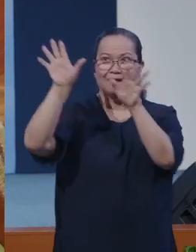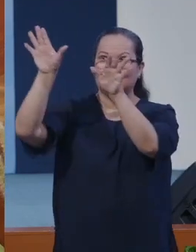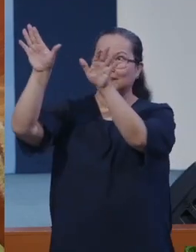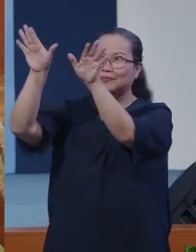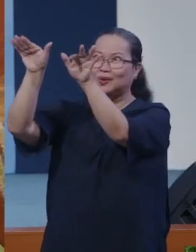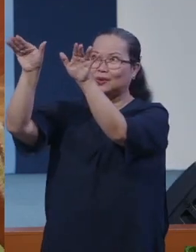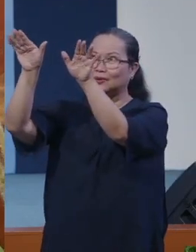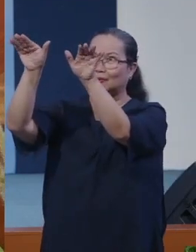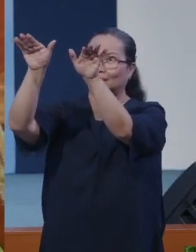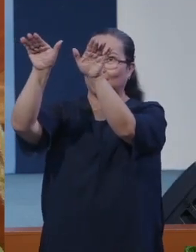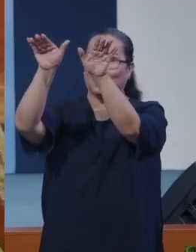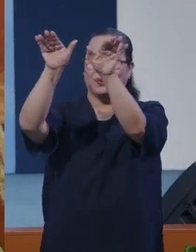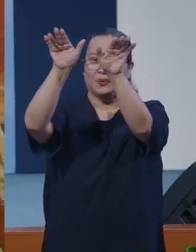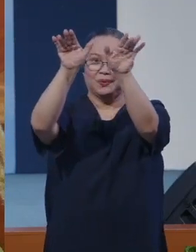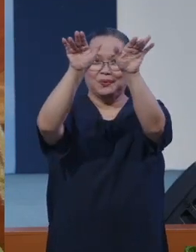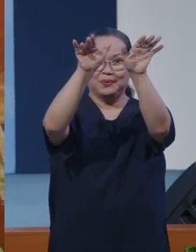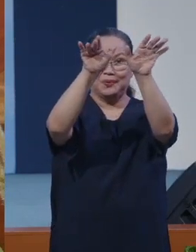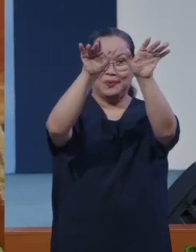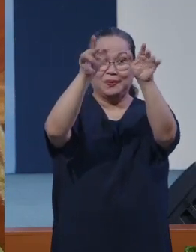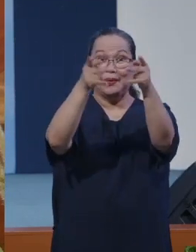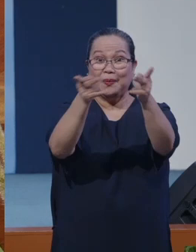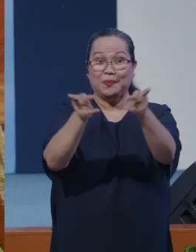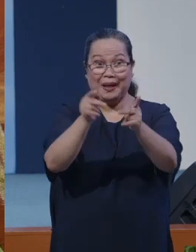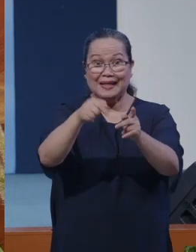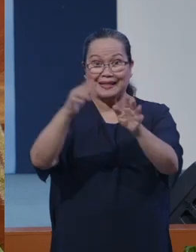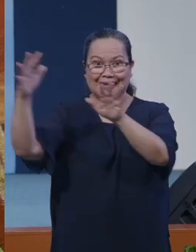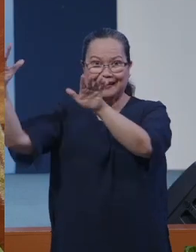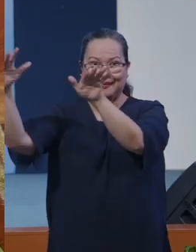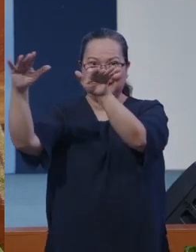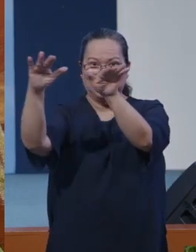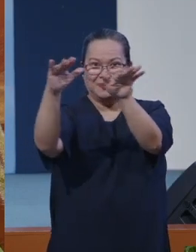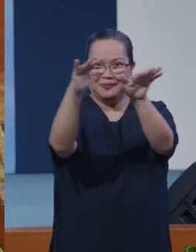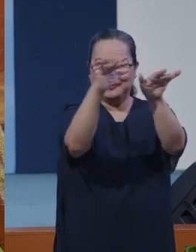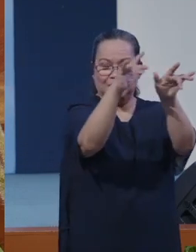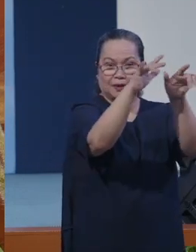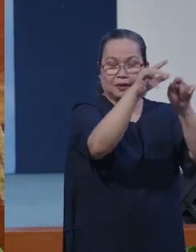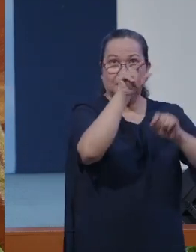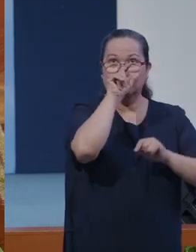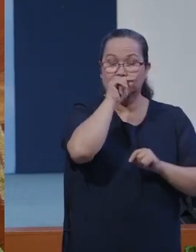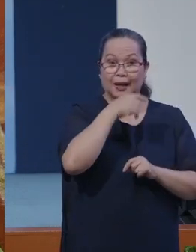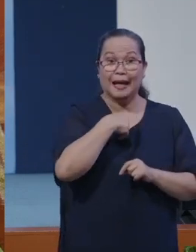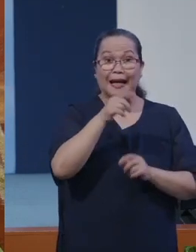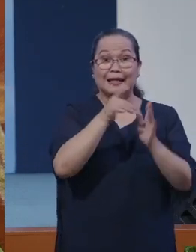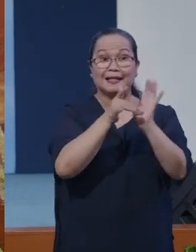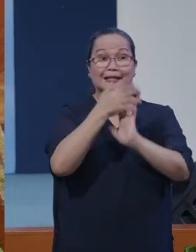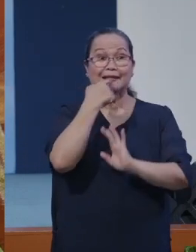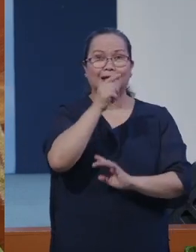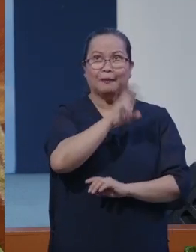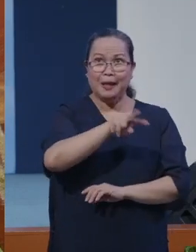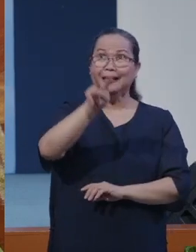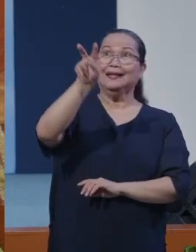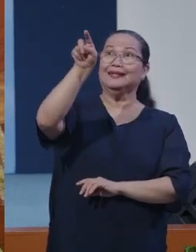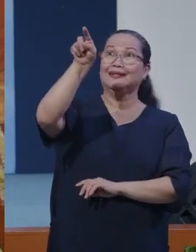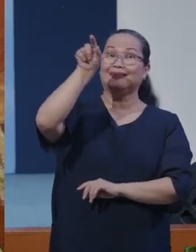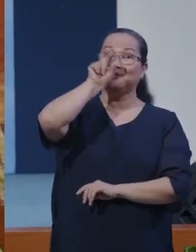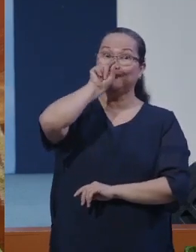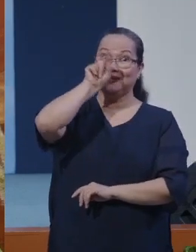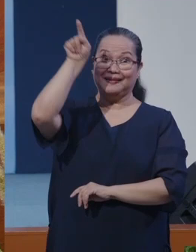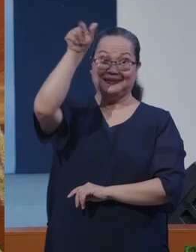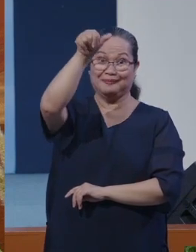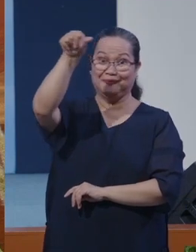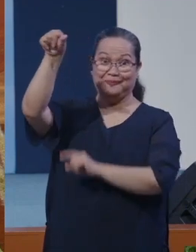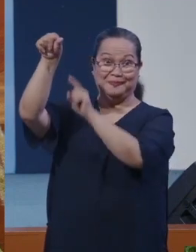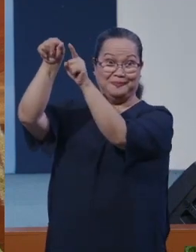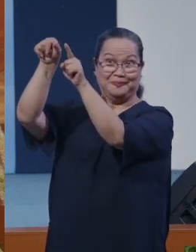na lumipad kasi bird migration corridor yun. Sabi niya, look at the birds of the air.